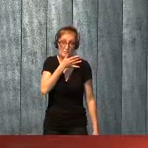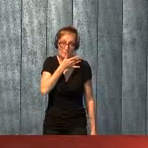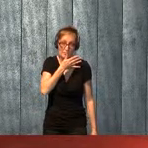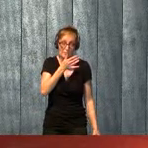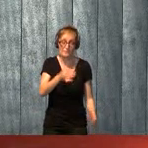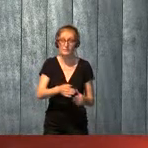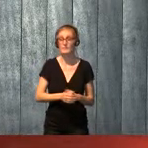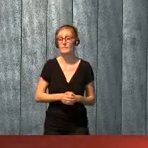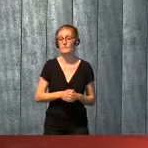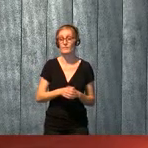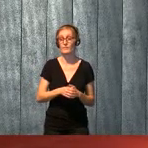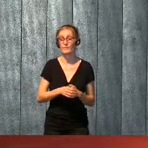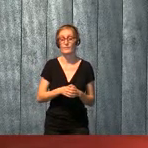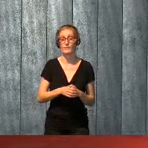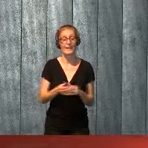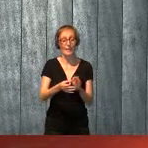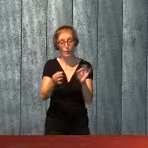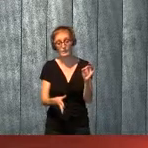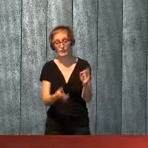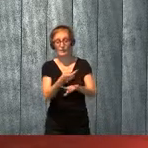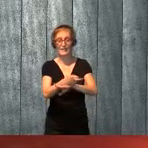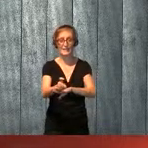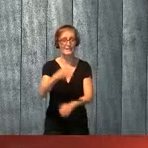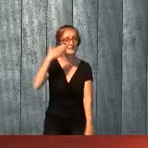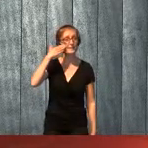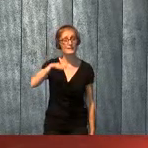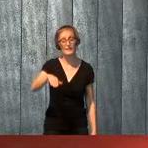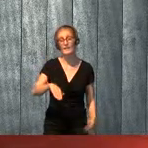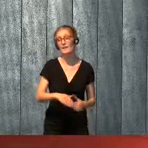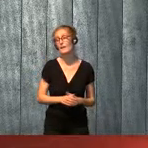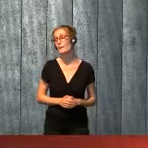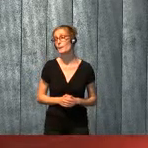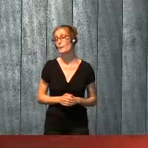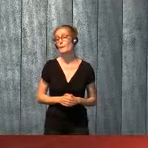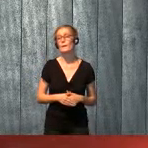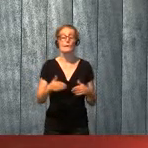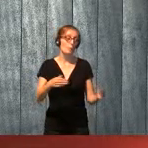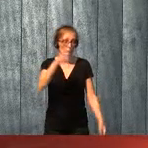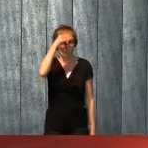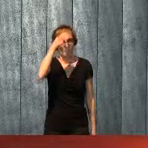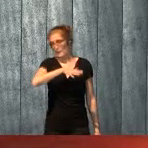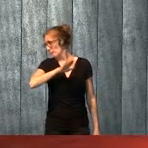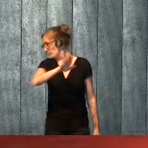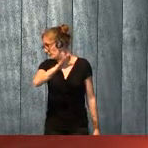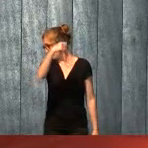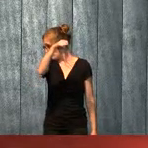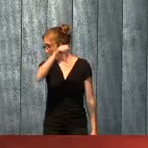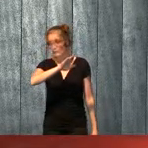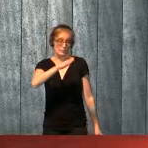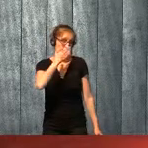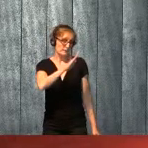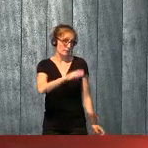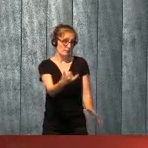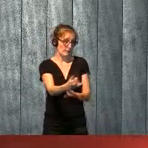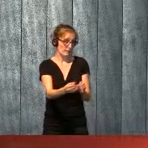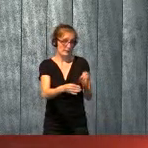on connaît toutes les conséquences que cela comporte. On voit bien, je ne reviens pas sur l'attitude du président des États-Unis d'Amérique, etc., que le débat